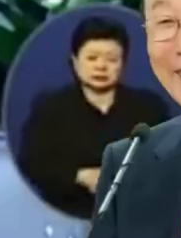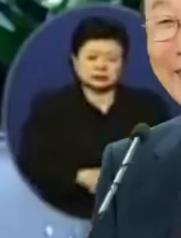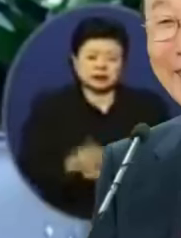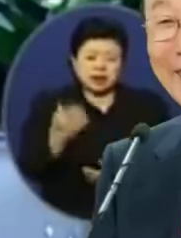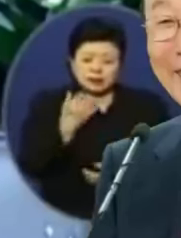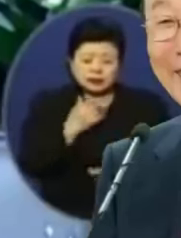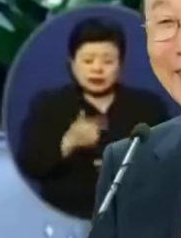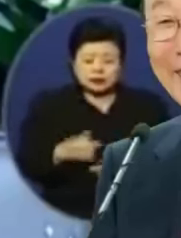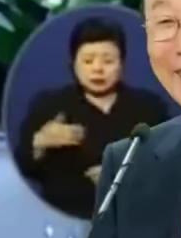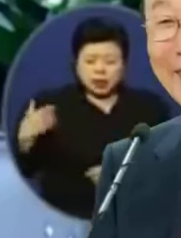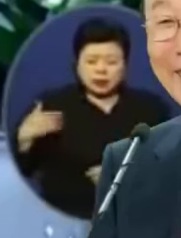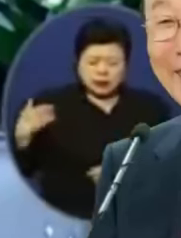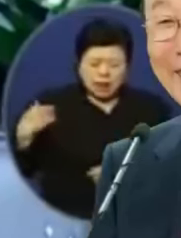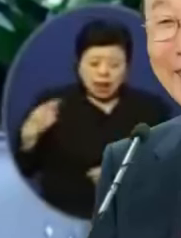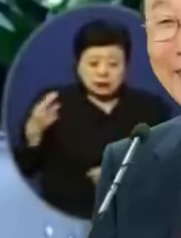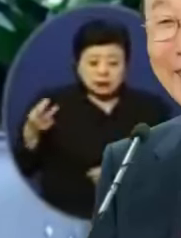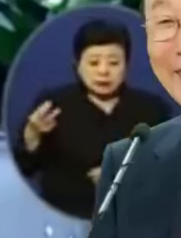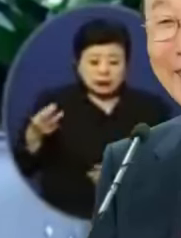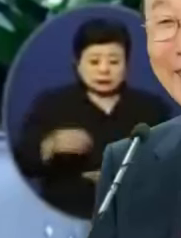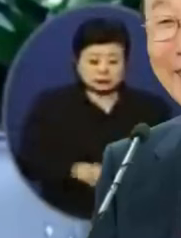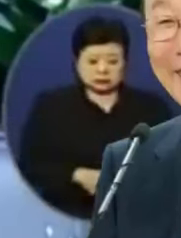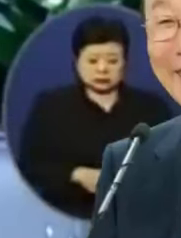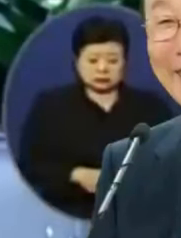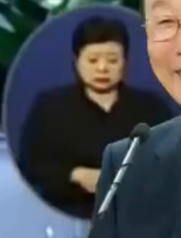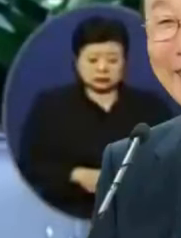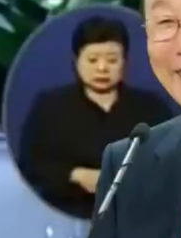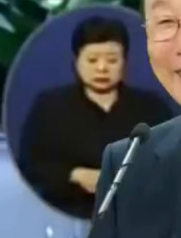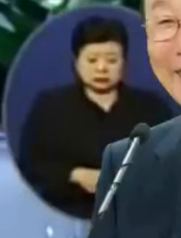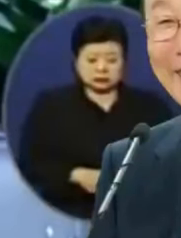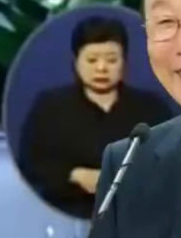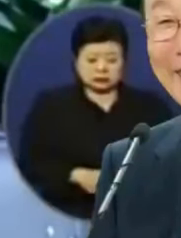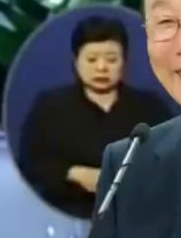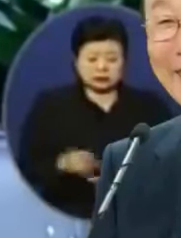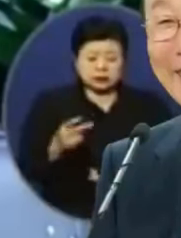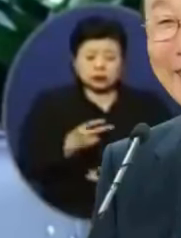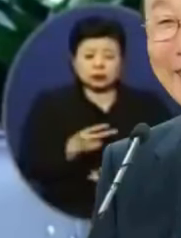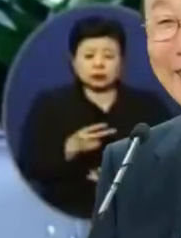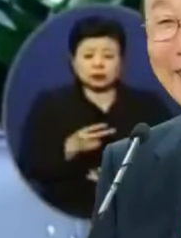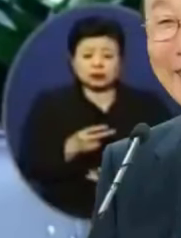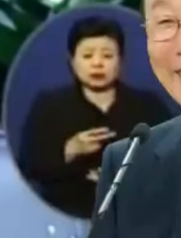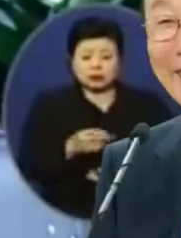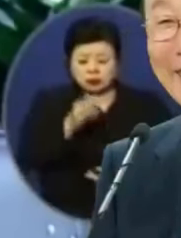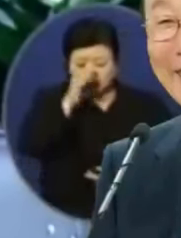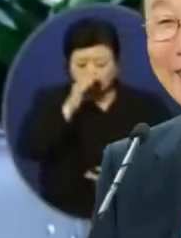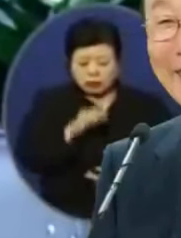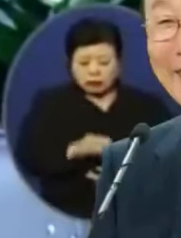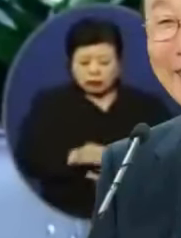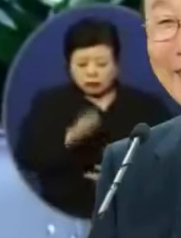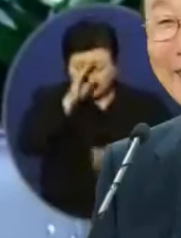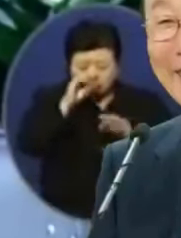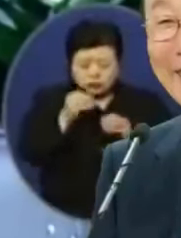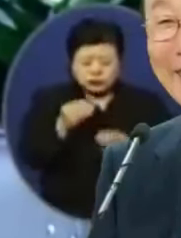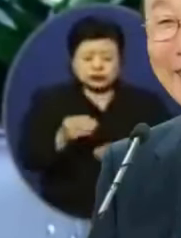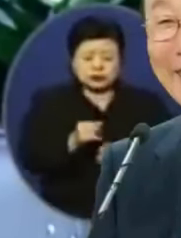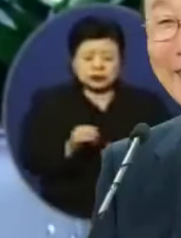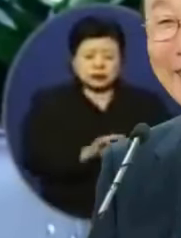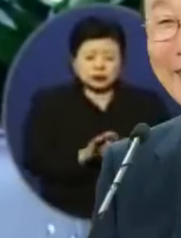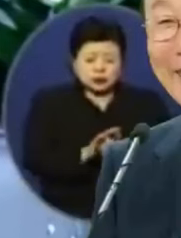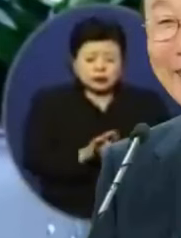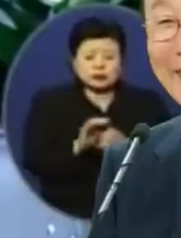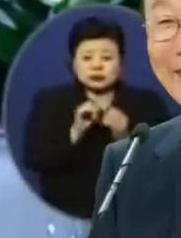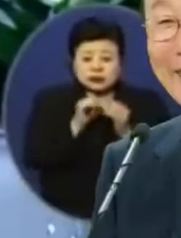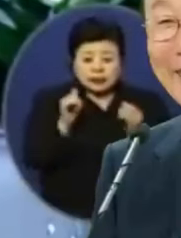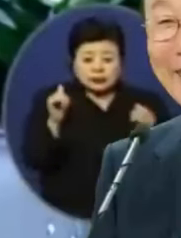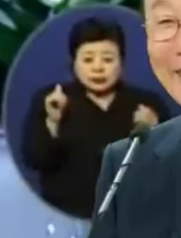베드로는 예수님을 모른다고 세 번이나 부인했었습니다. 그리고 그가 고쳐준 환자들 돌봐준